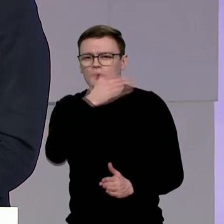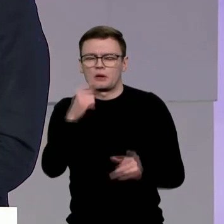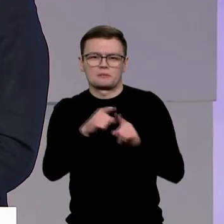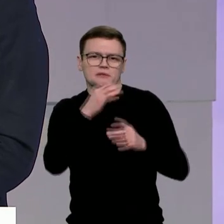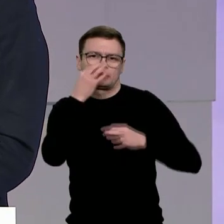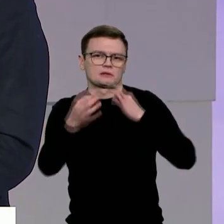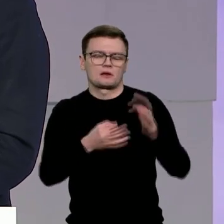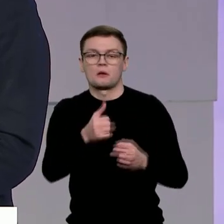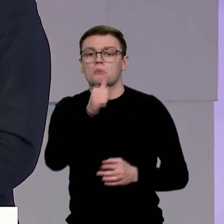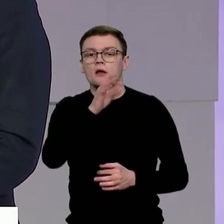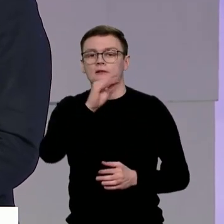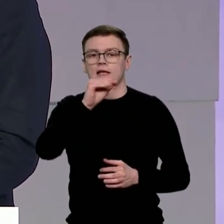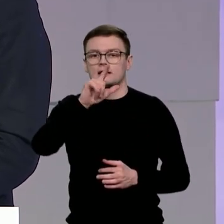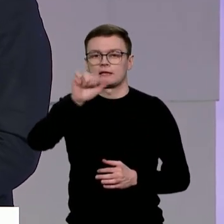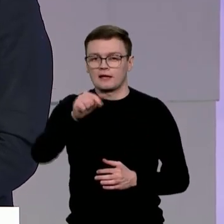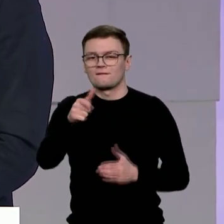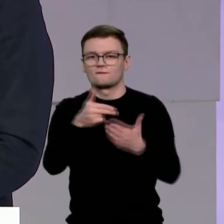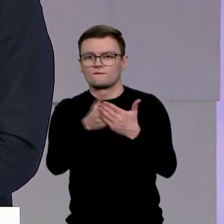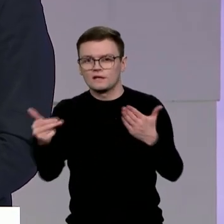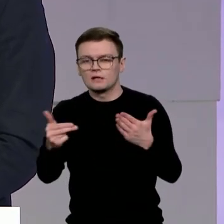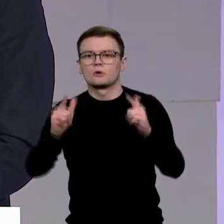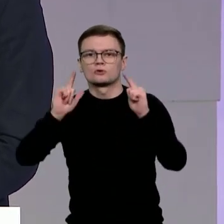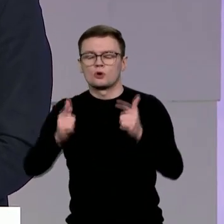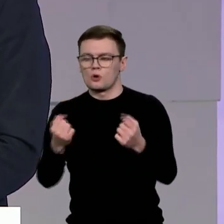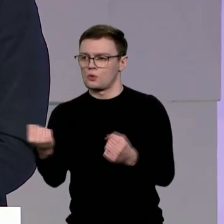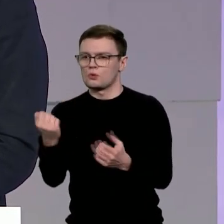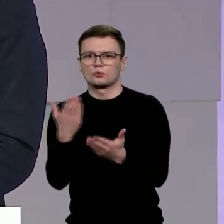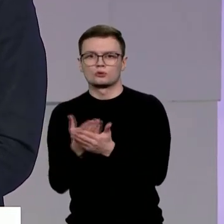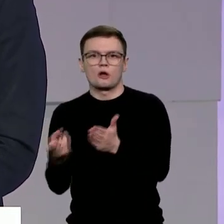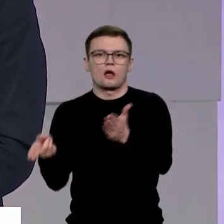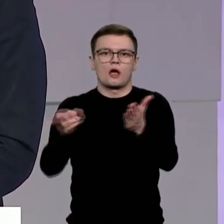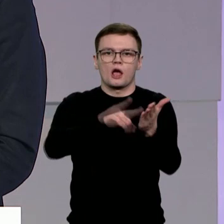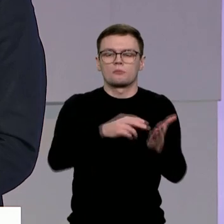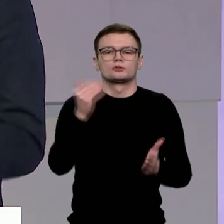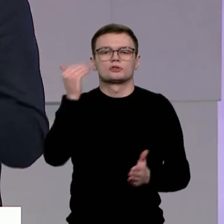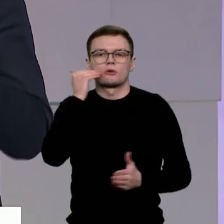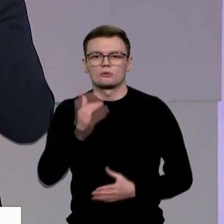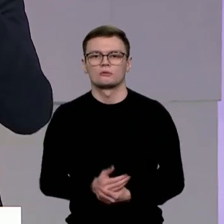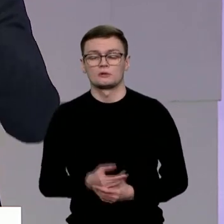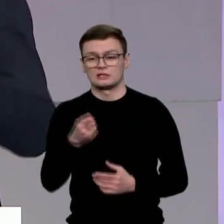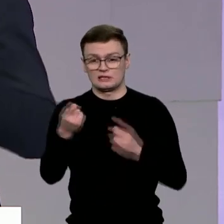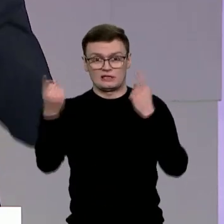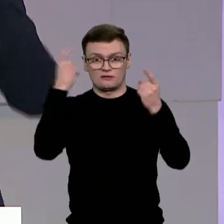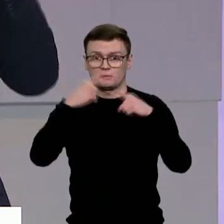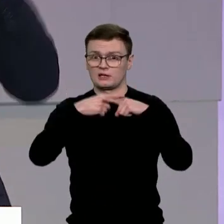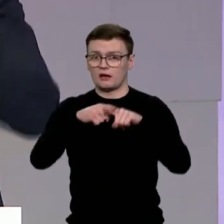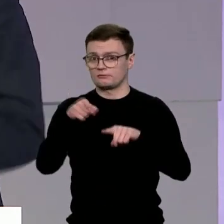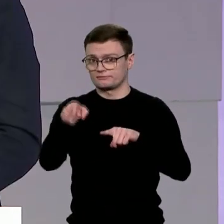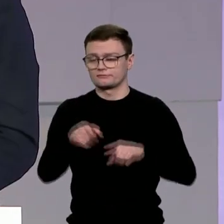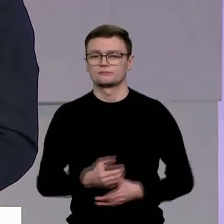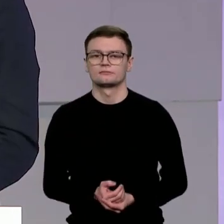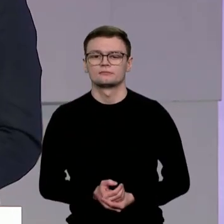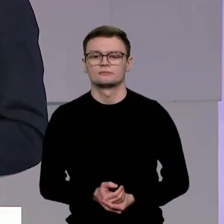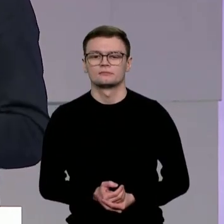Telija, didžiulė įmonė, perkelė savo veiklą iš Vilniaus į Šiaulius, o čia būtent ir informacinės technologijos. Taip pat prieš savivaldybės langus